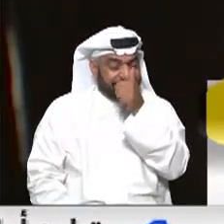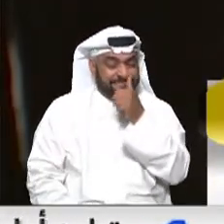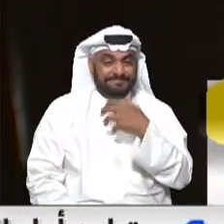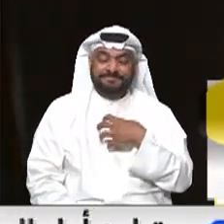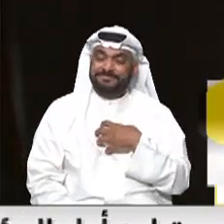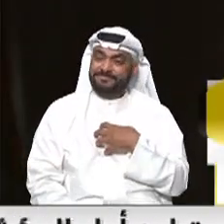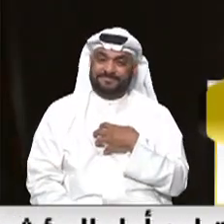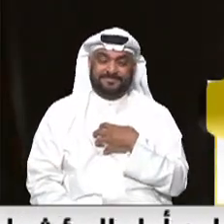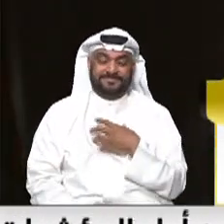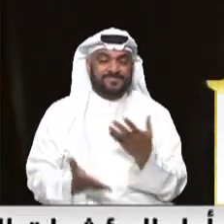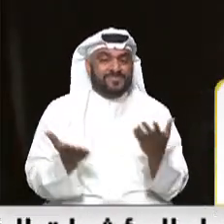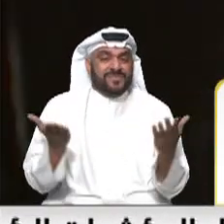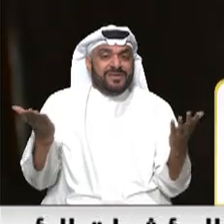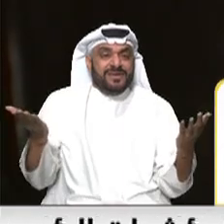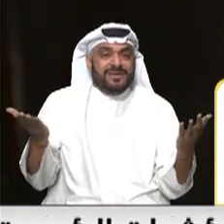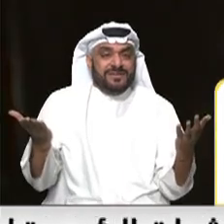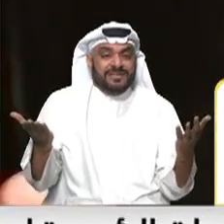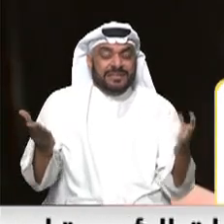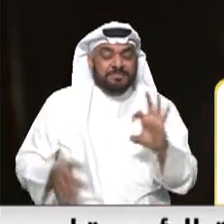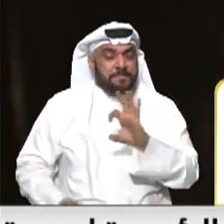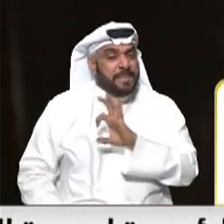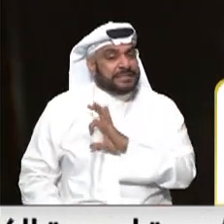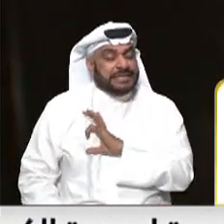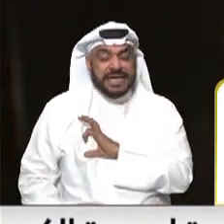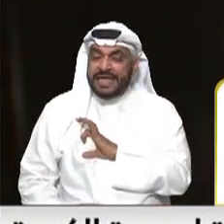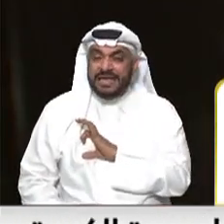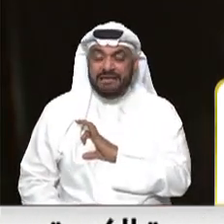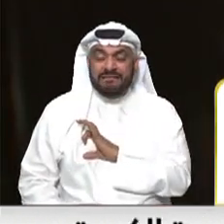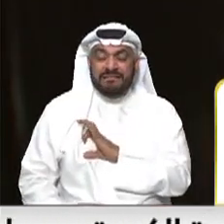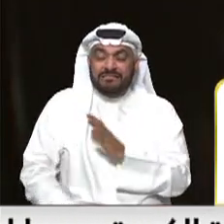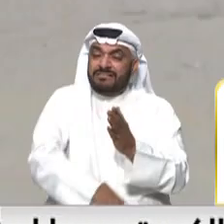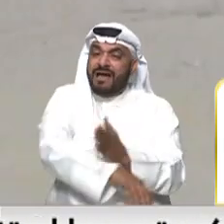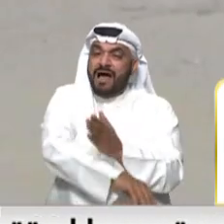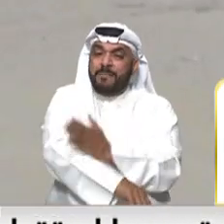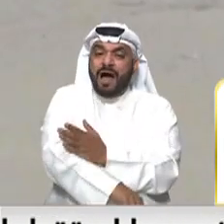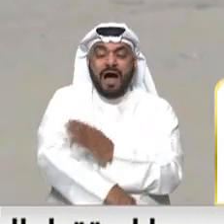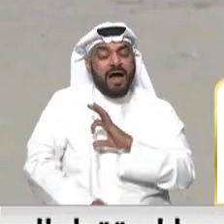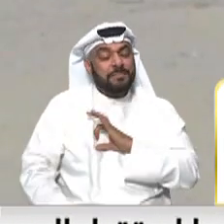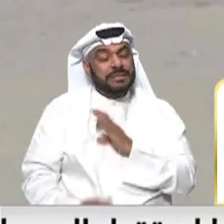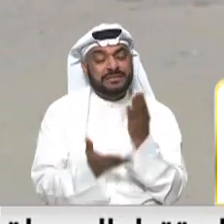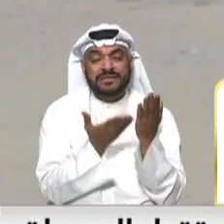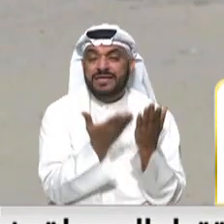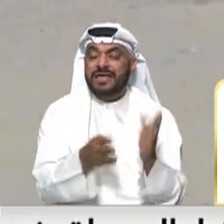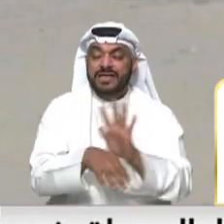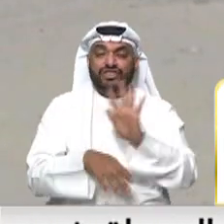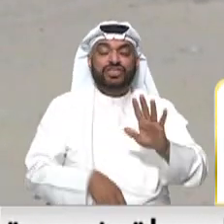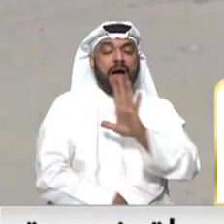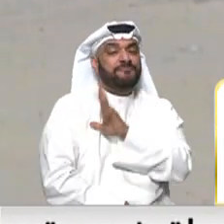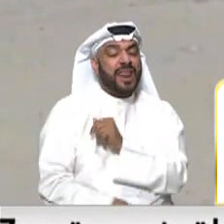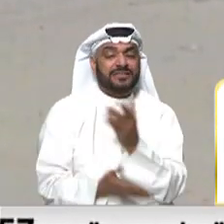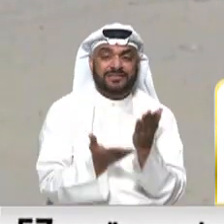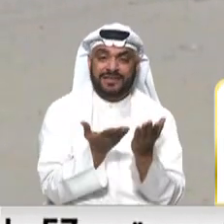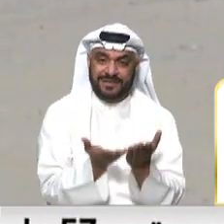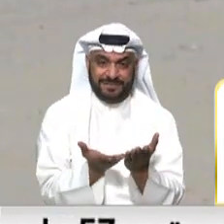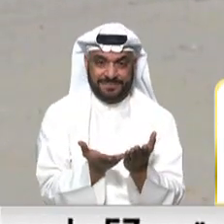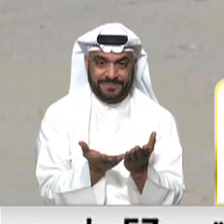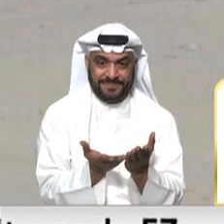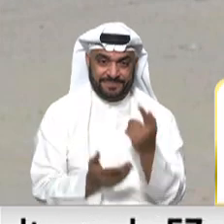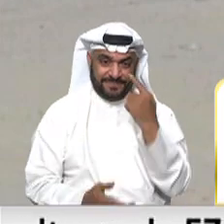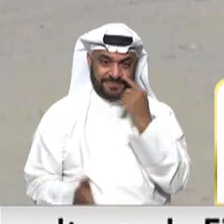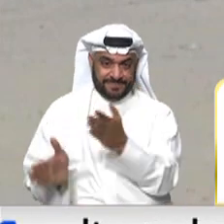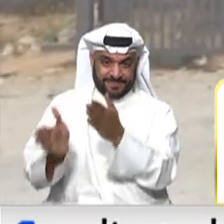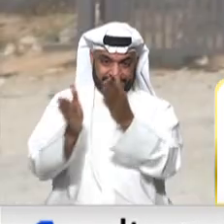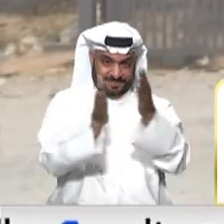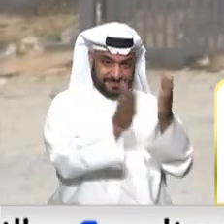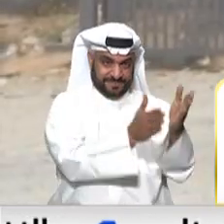الخيم. شعب مبهدل، شعب مظلوم. وبينما يواصل الاحتلال الإسرائيلي